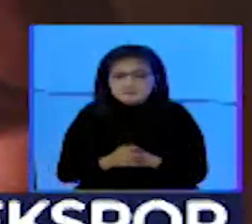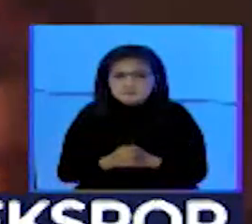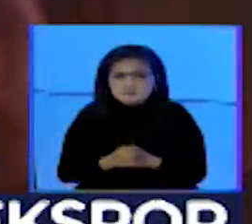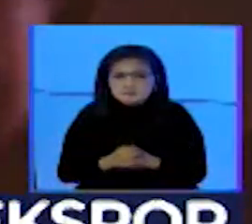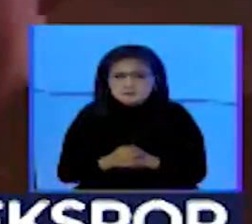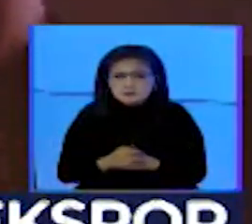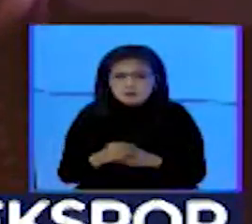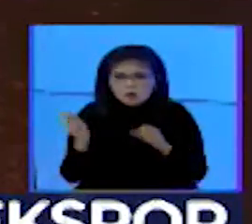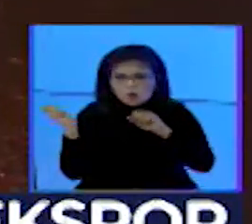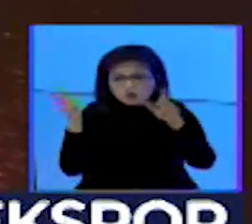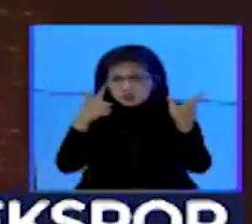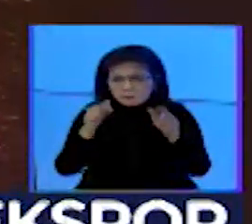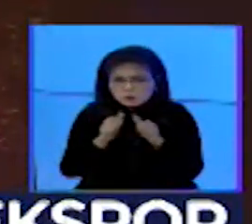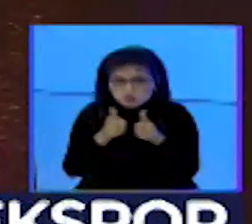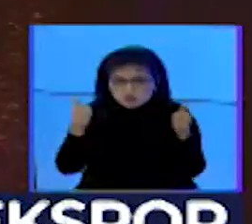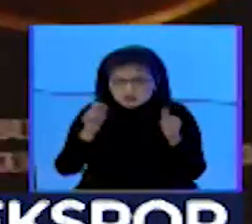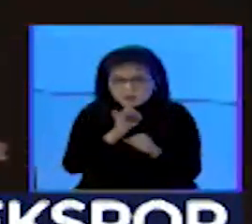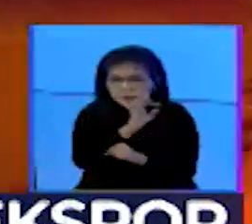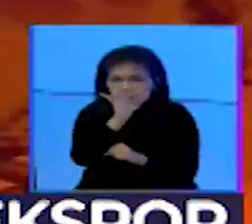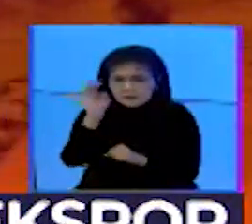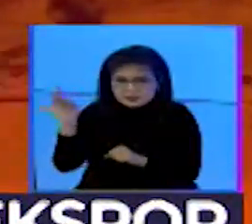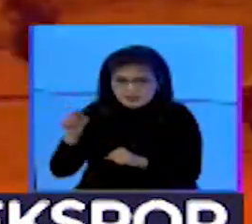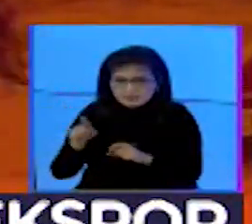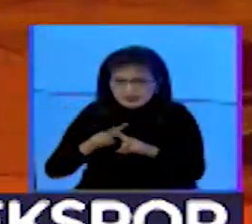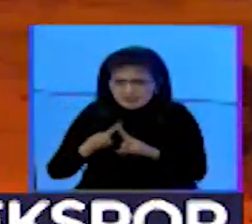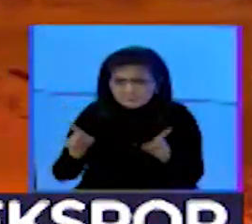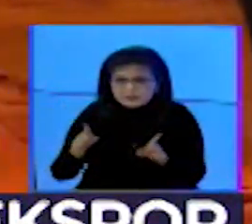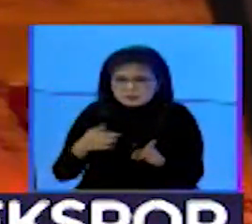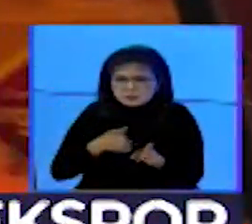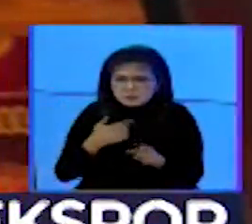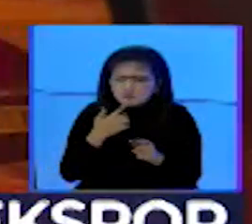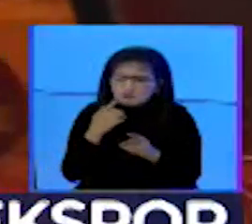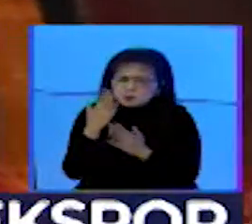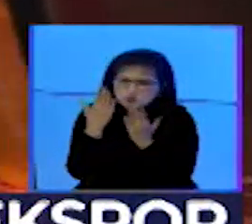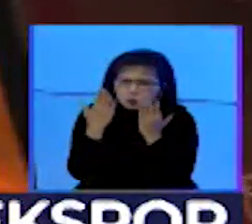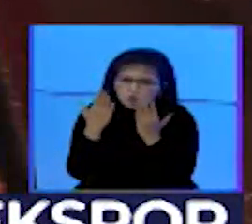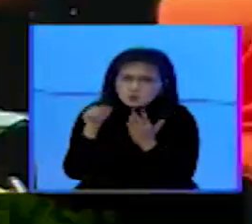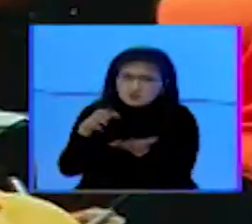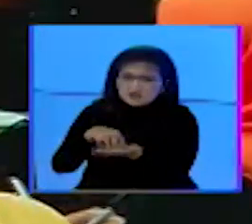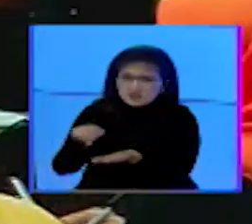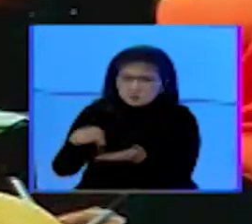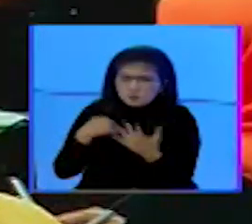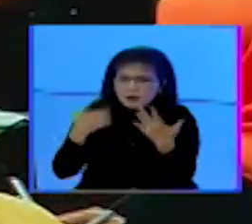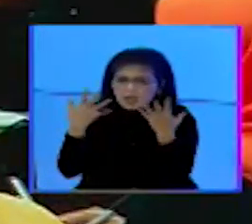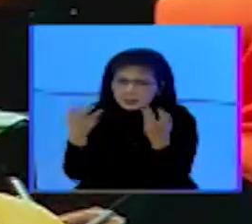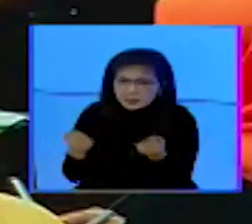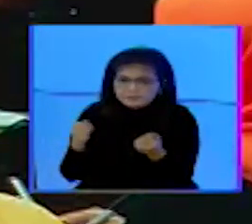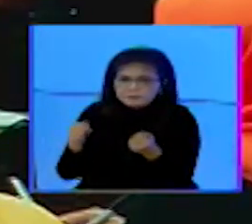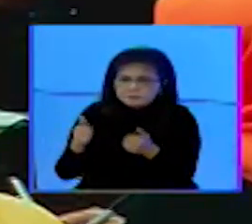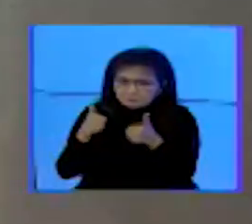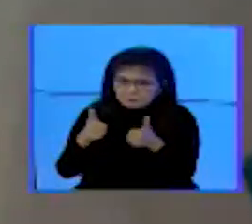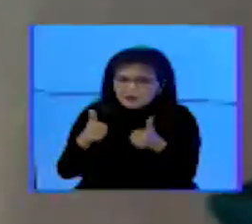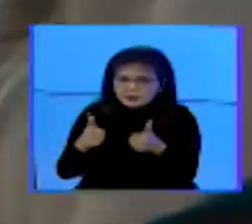Konsep sukses memang berbeda-beda satu sama lain. Tapi saya sangat bersyukur dengan keadaan saat ini. Harapan saya ingin lebih baik dan